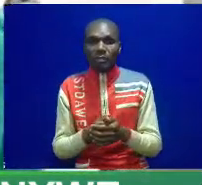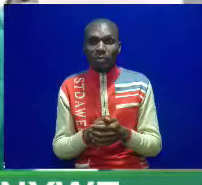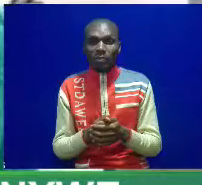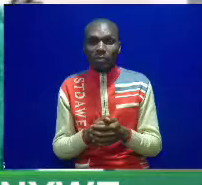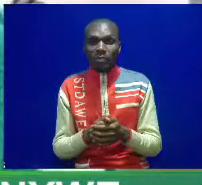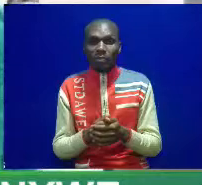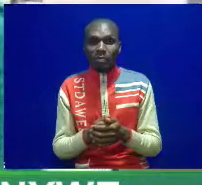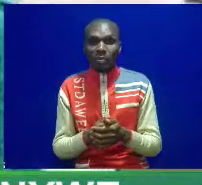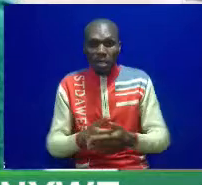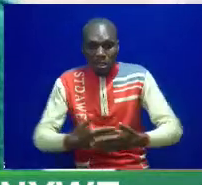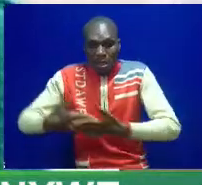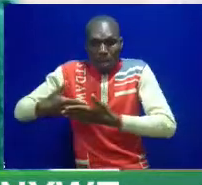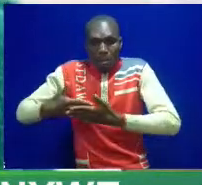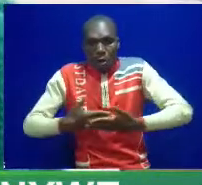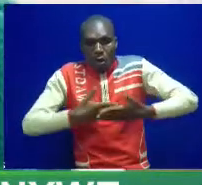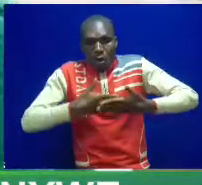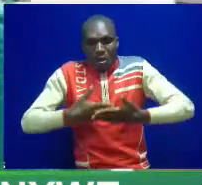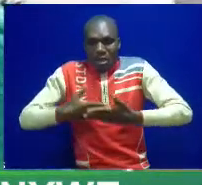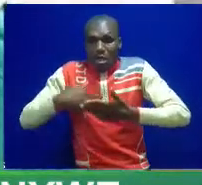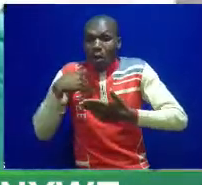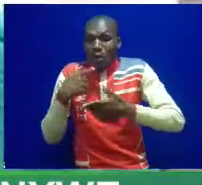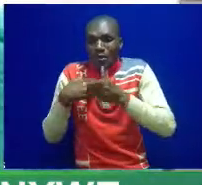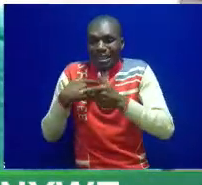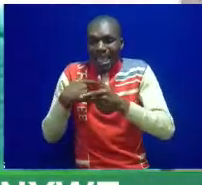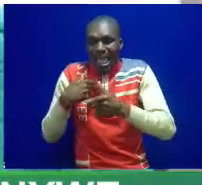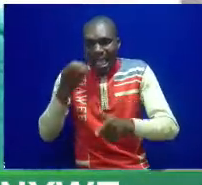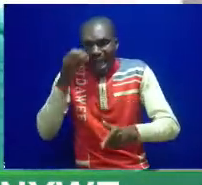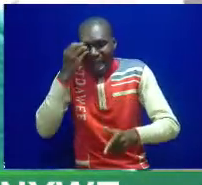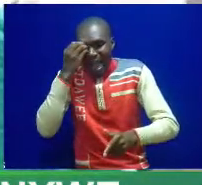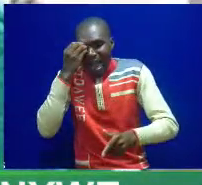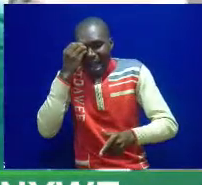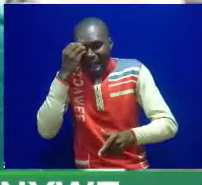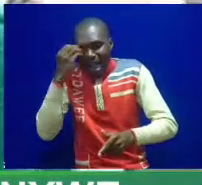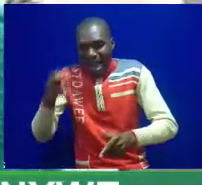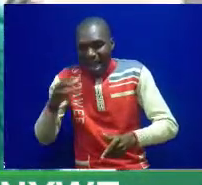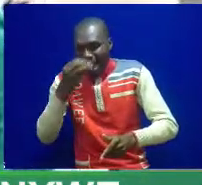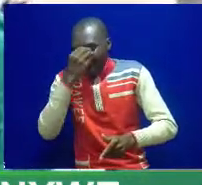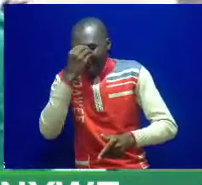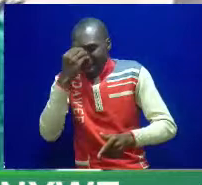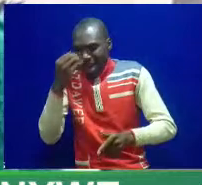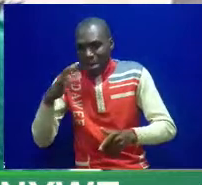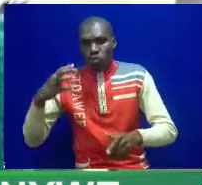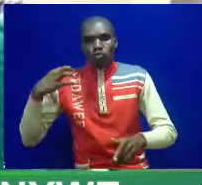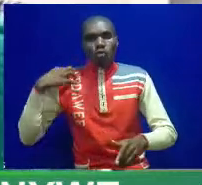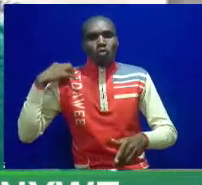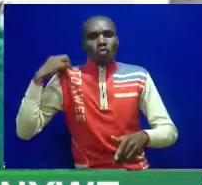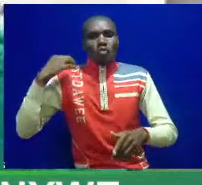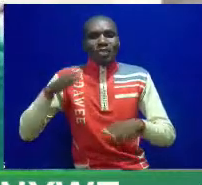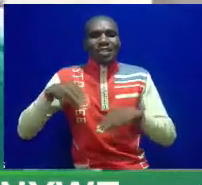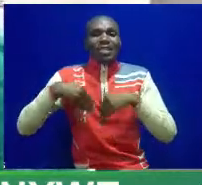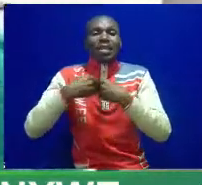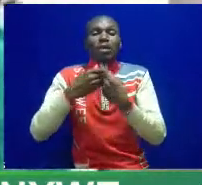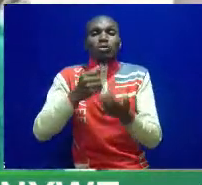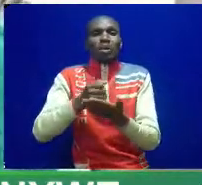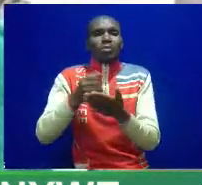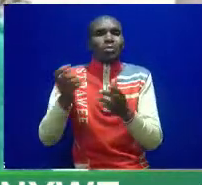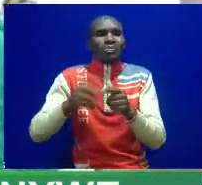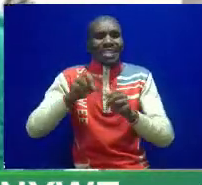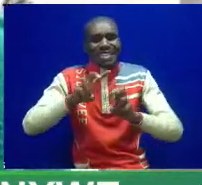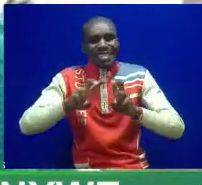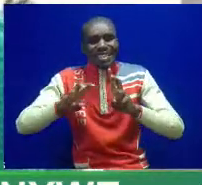machu wake imetolewa, I volunteered to help, yeah. I'm not seeking for any political